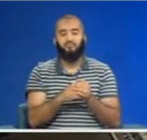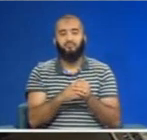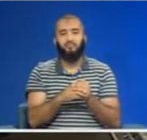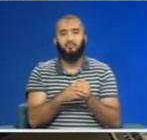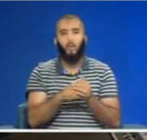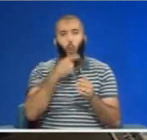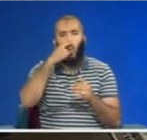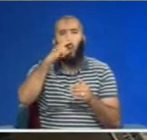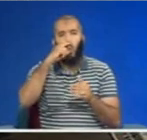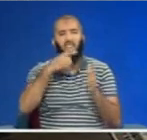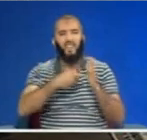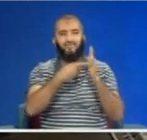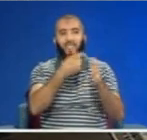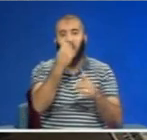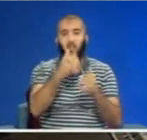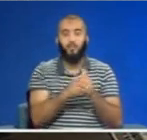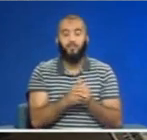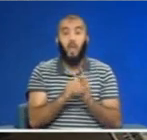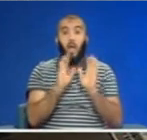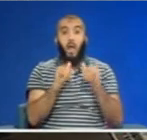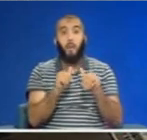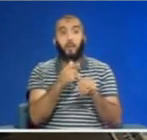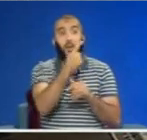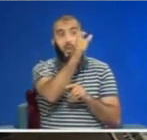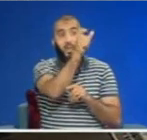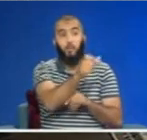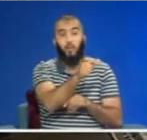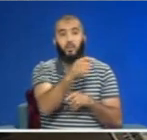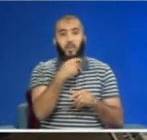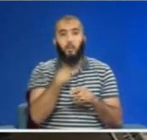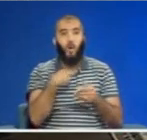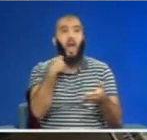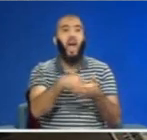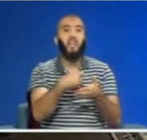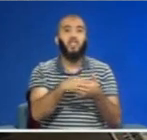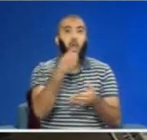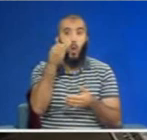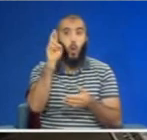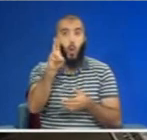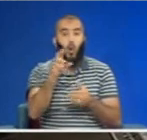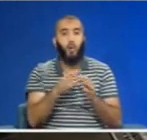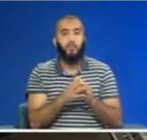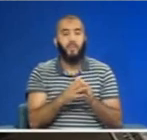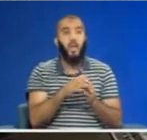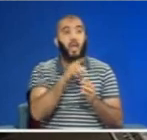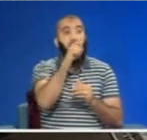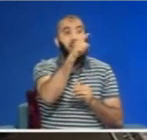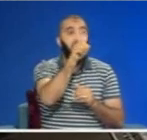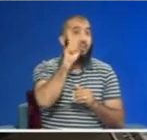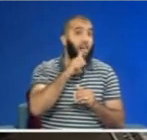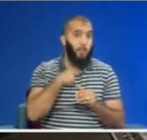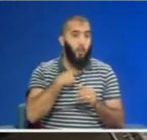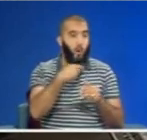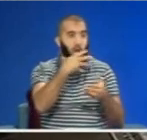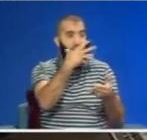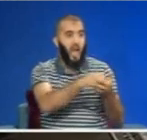كل حال. ومن بعد مولاته هذا ما عادش يتاح ليها ذهب. المرأة هذه بعد ماتت